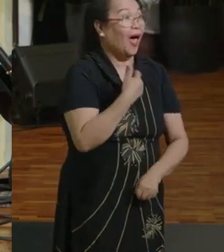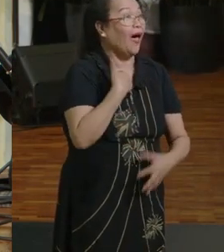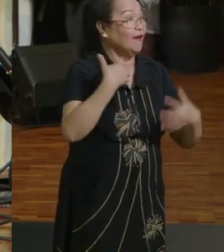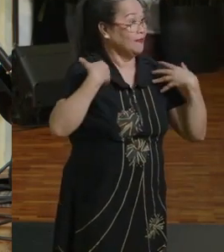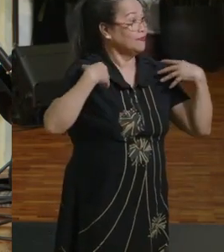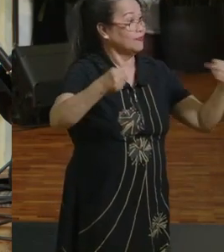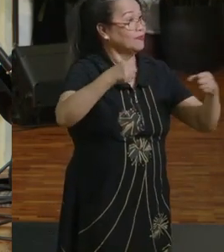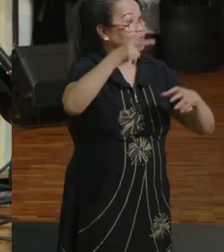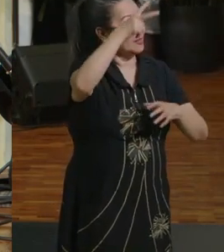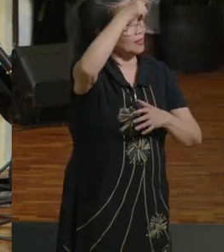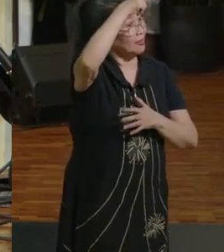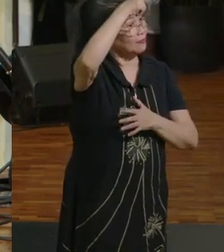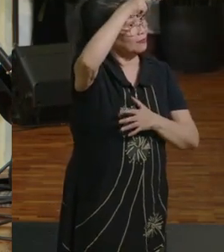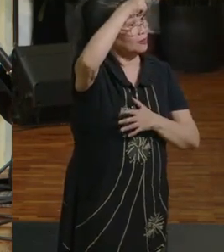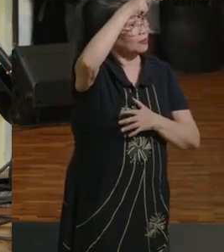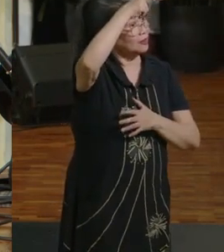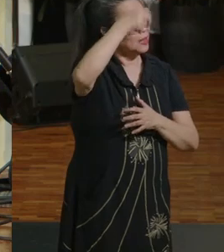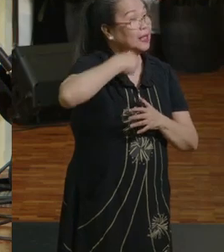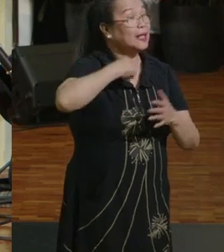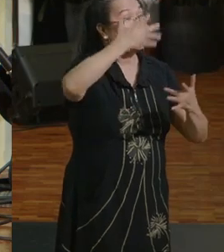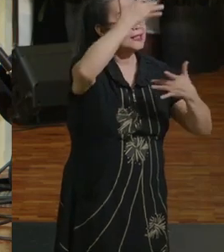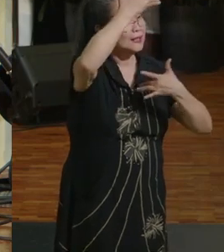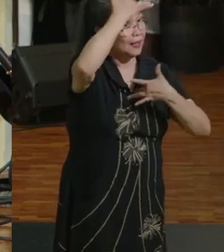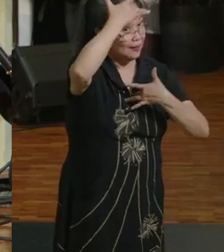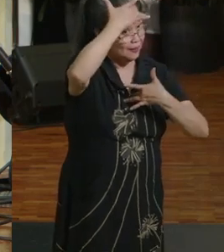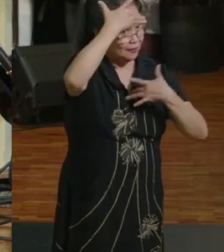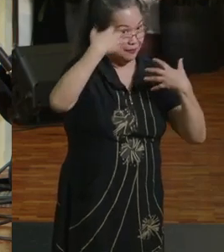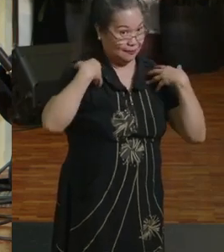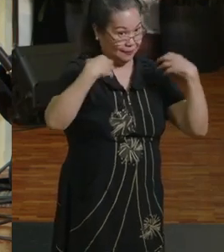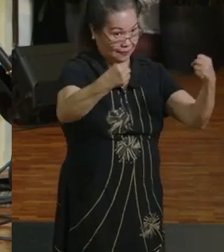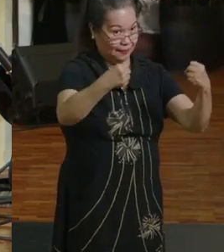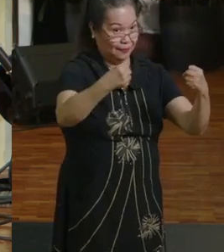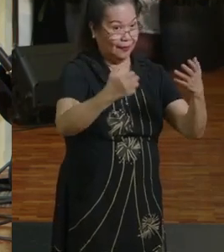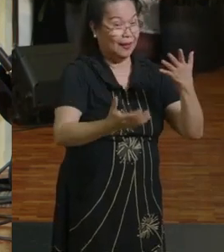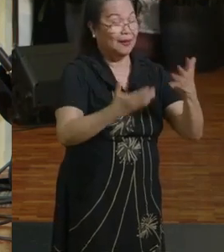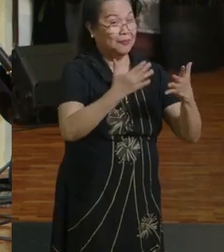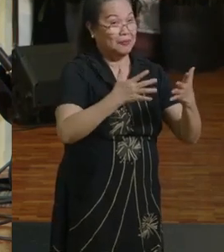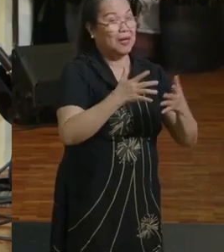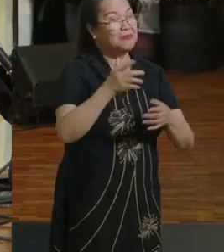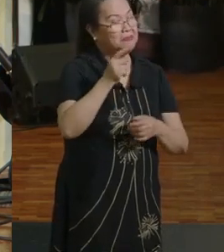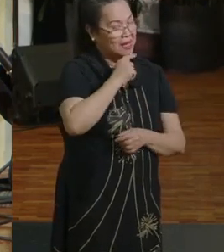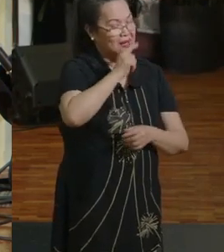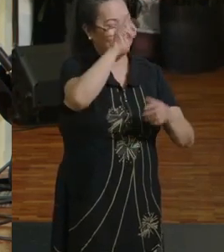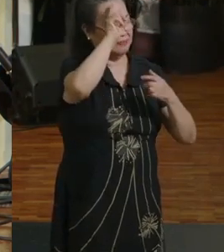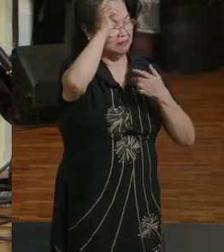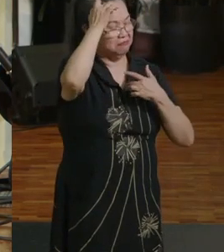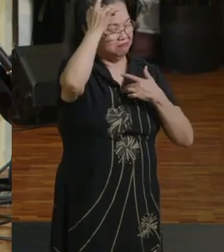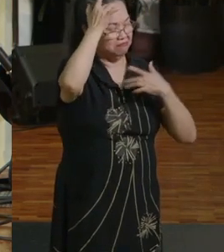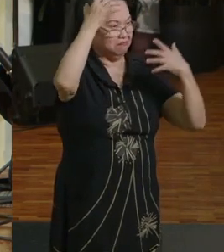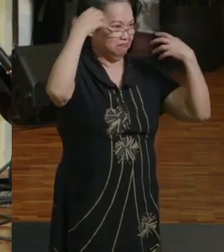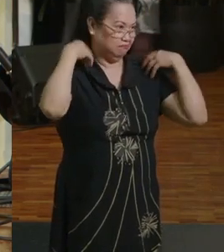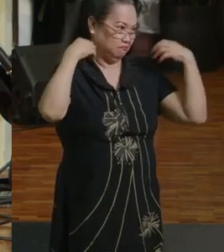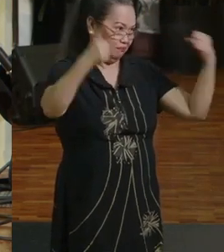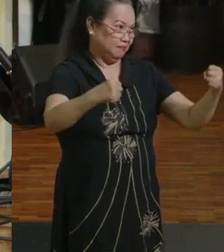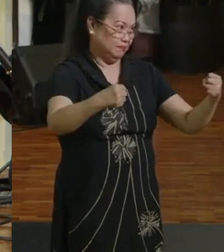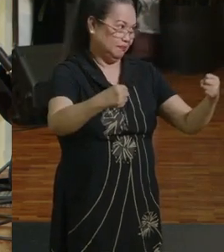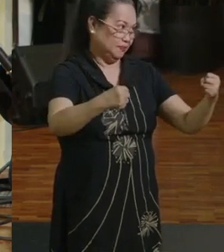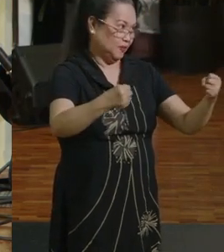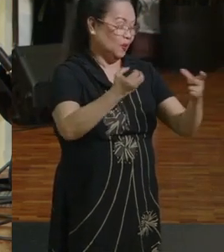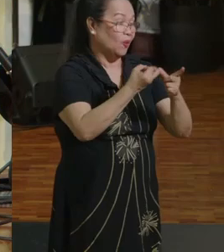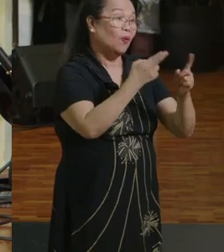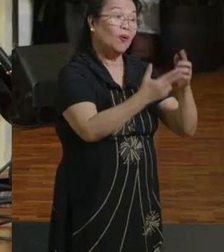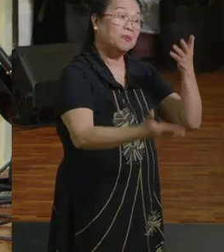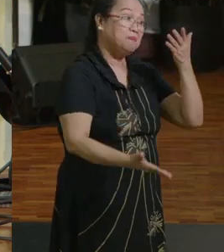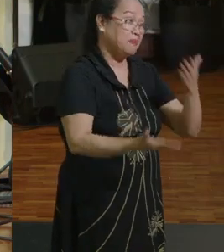of evil spirits and infirmities. Maaaring siya ay napagaling dahil sa isang sakit at